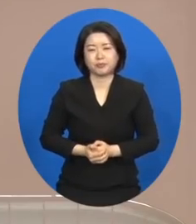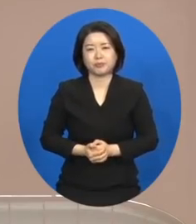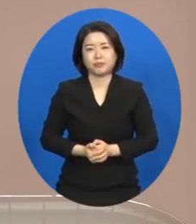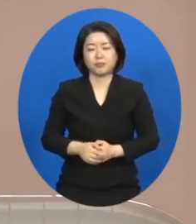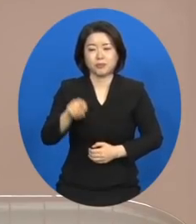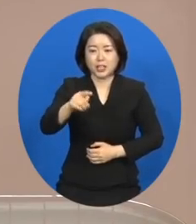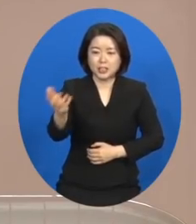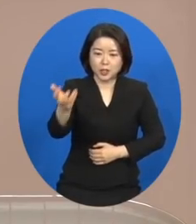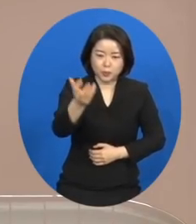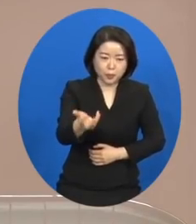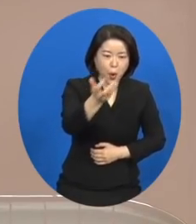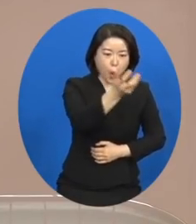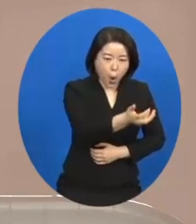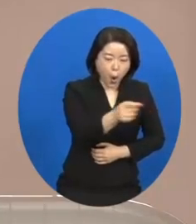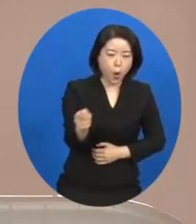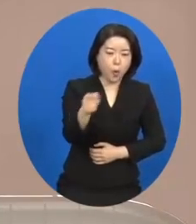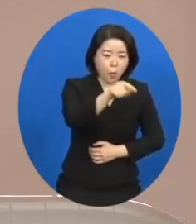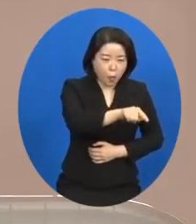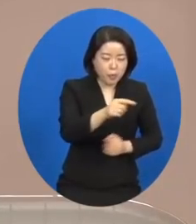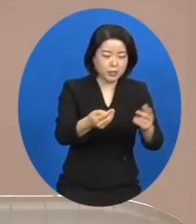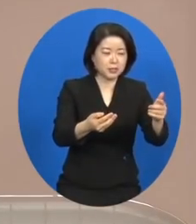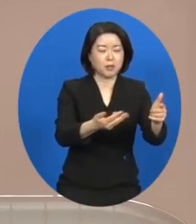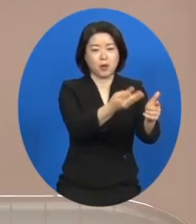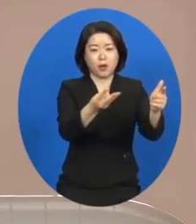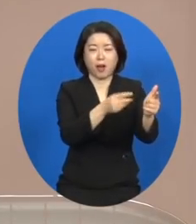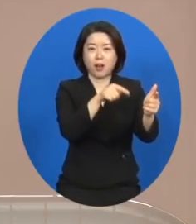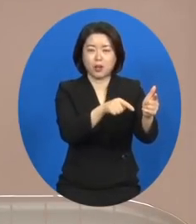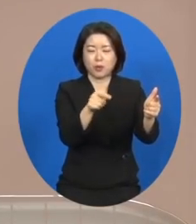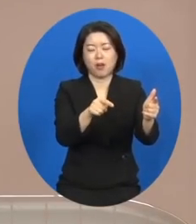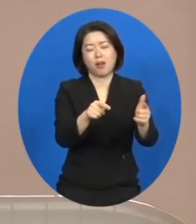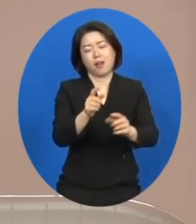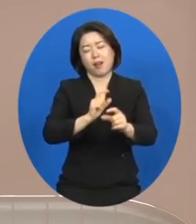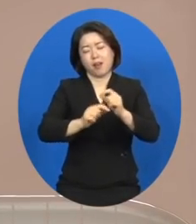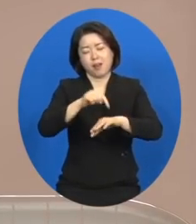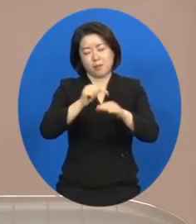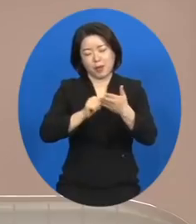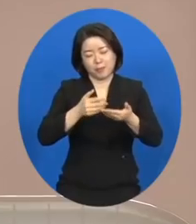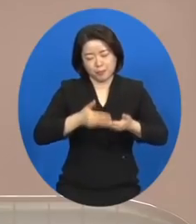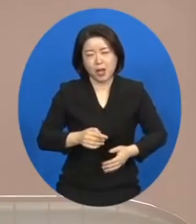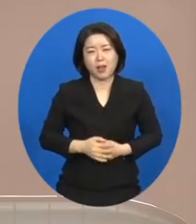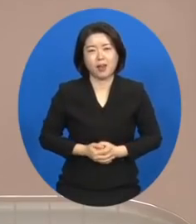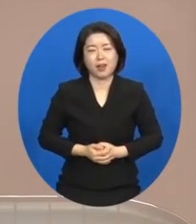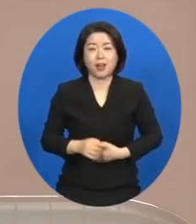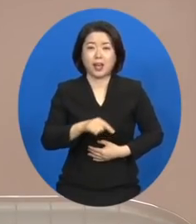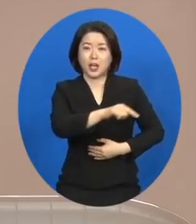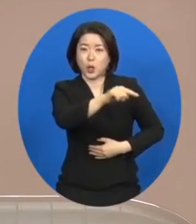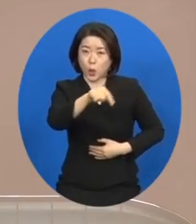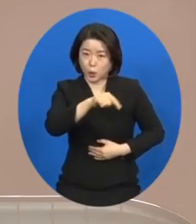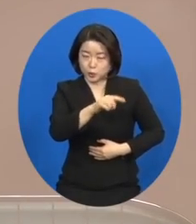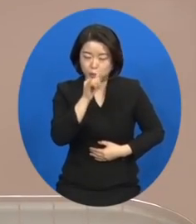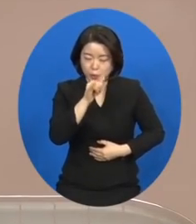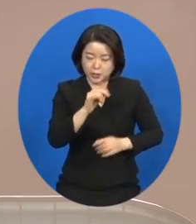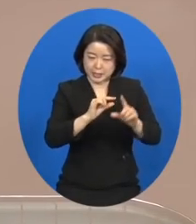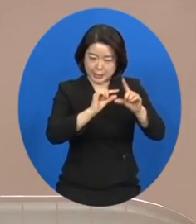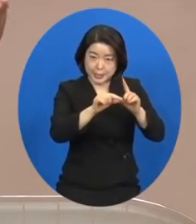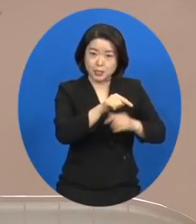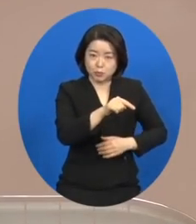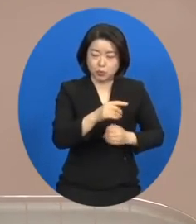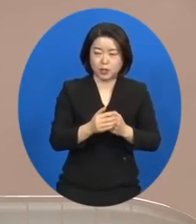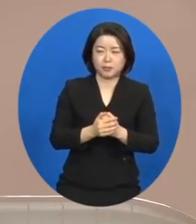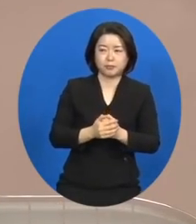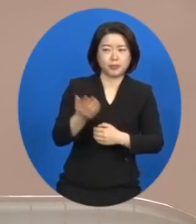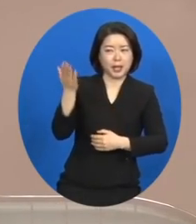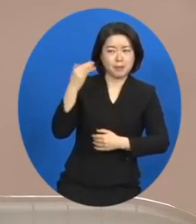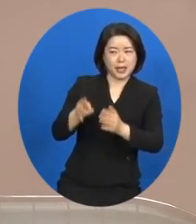예수님은 마음이 좀 무거우셨던 겁니다. 이 갈릴리 지역의 사람들 중에서 일부가 아마 예수님이 예루살렘에 가셨을